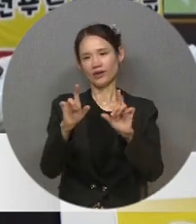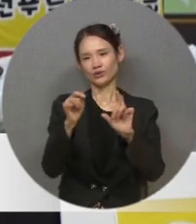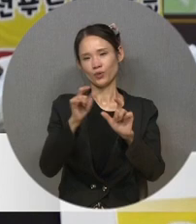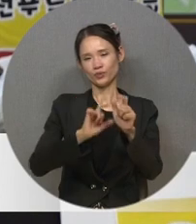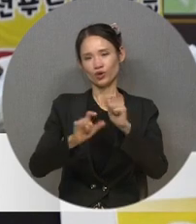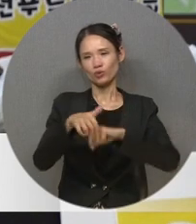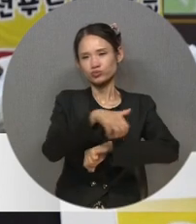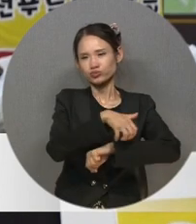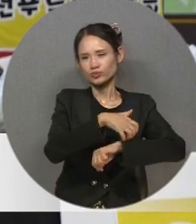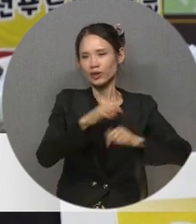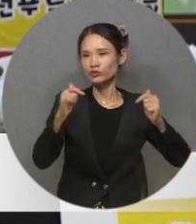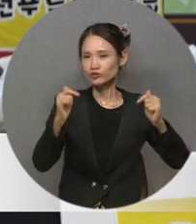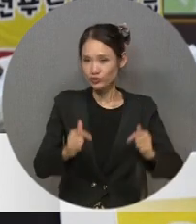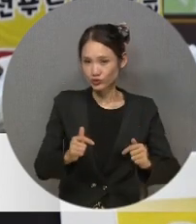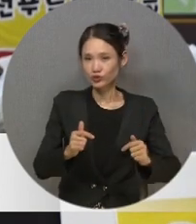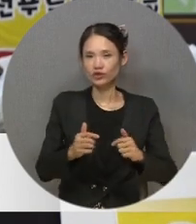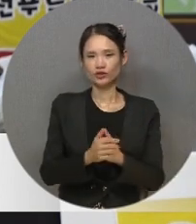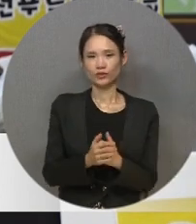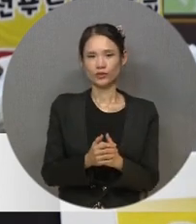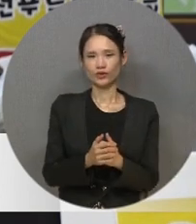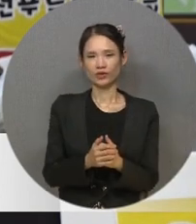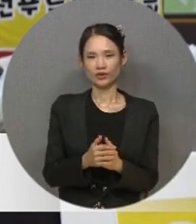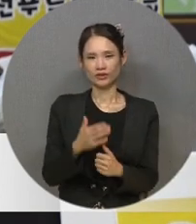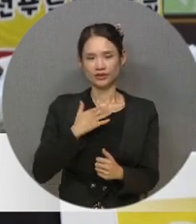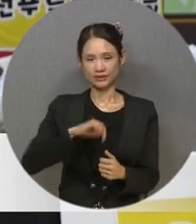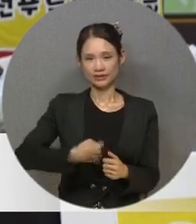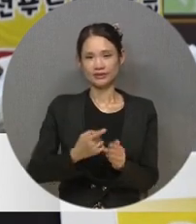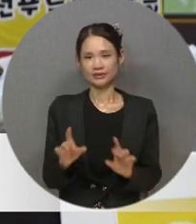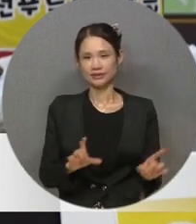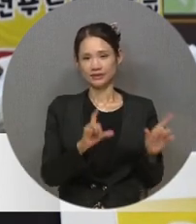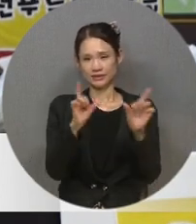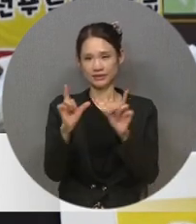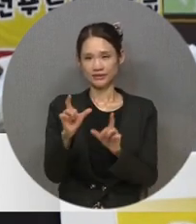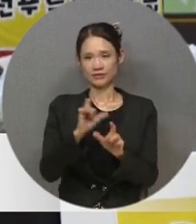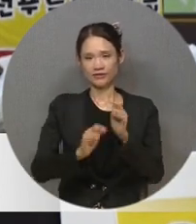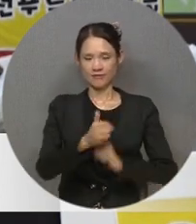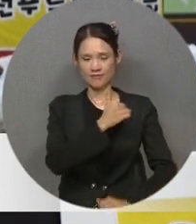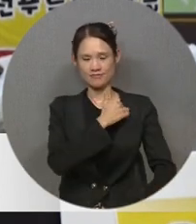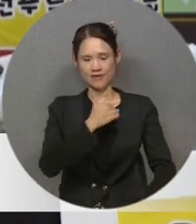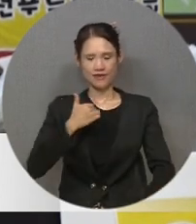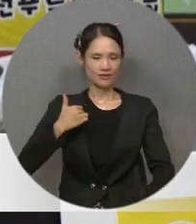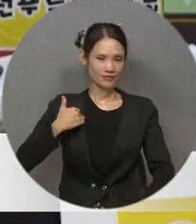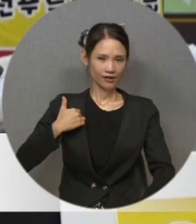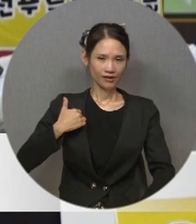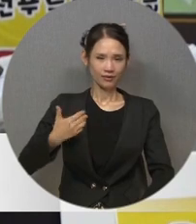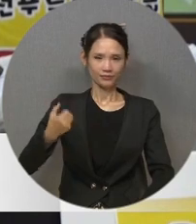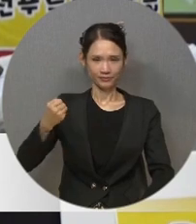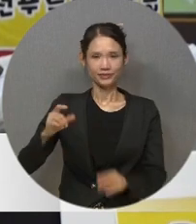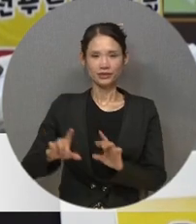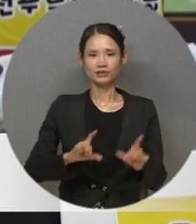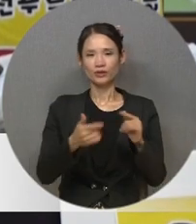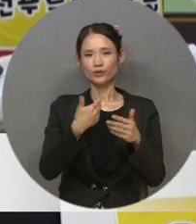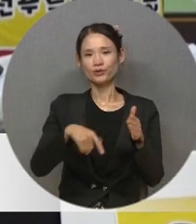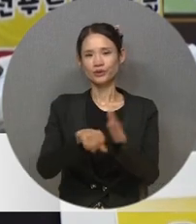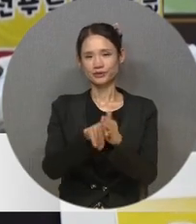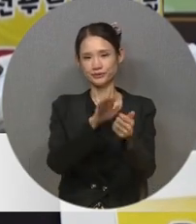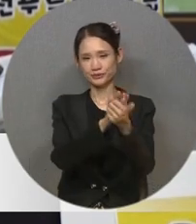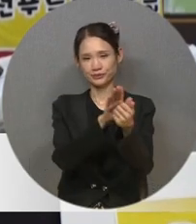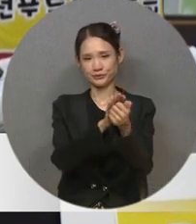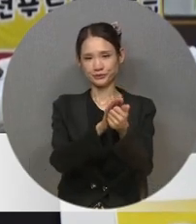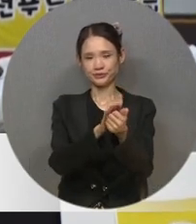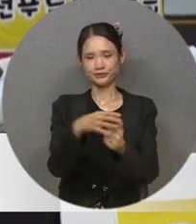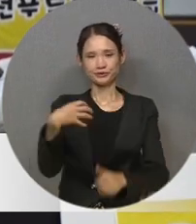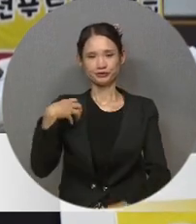조금이라도 불편을 덜어주고 그리고 자기 삶을 살아가는 데 있어서 당당히 살아가실 수 있도록 뒷받침을